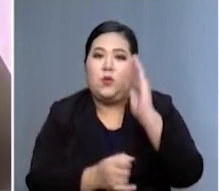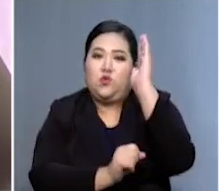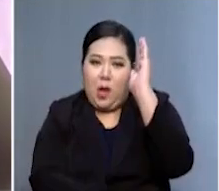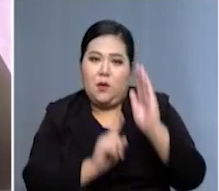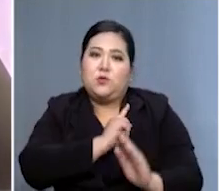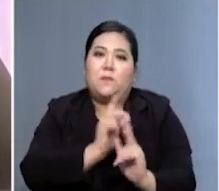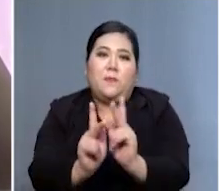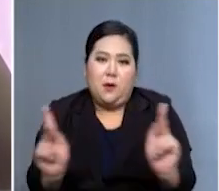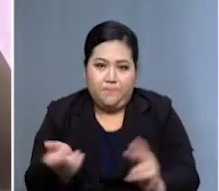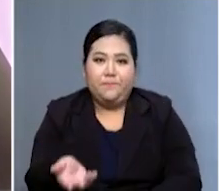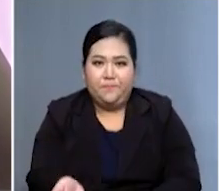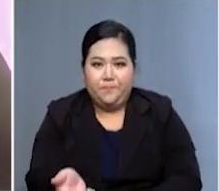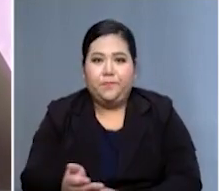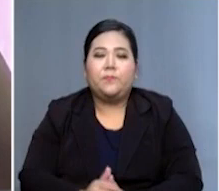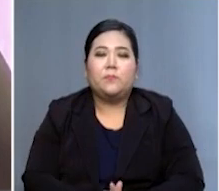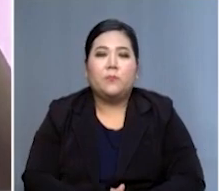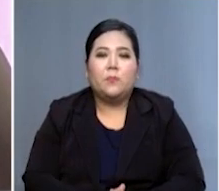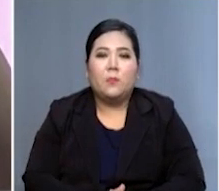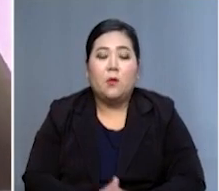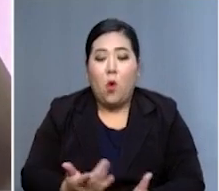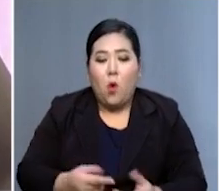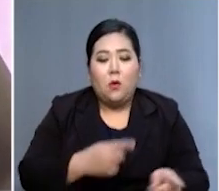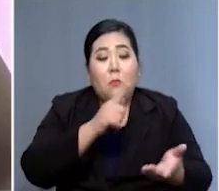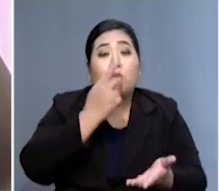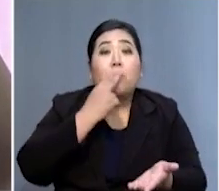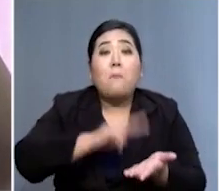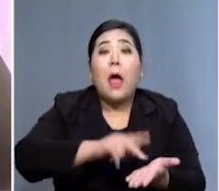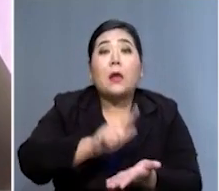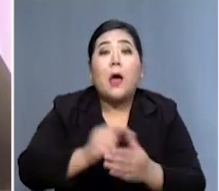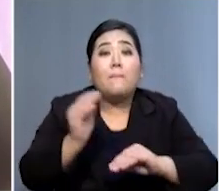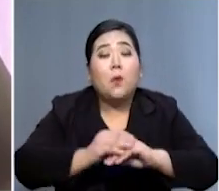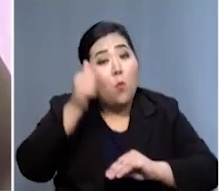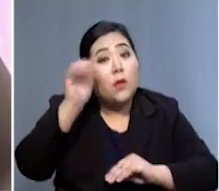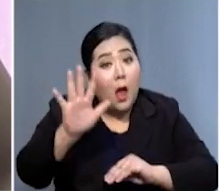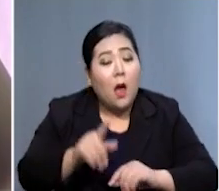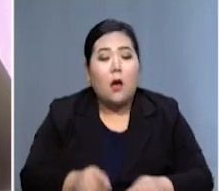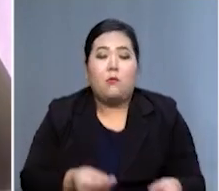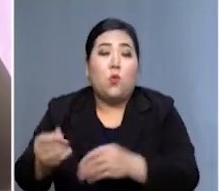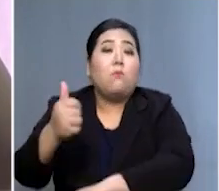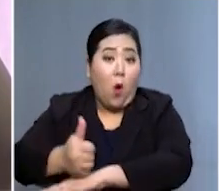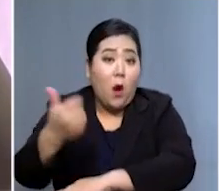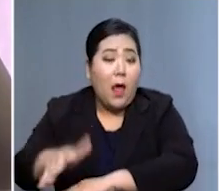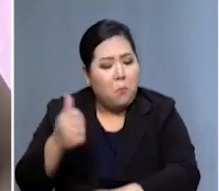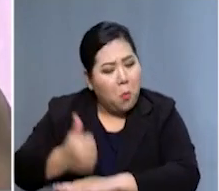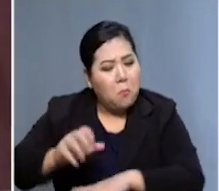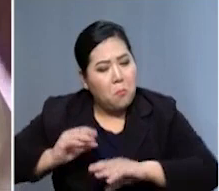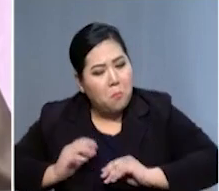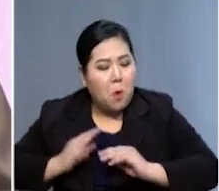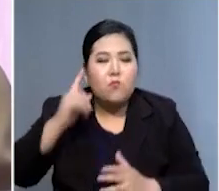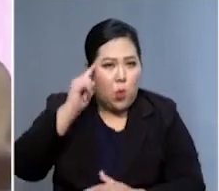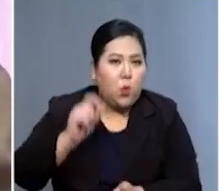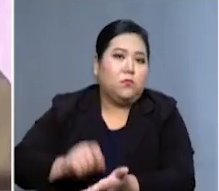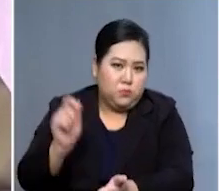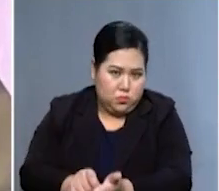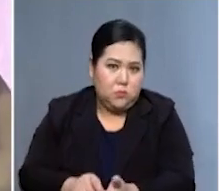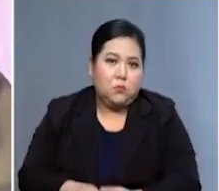เรื่อง วันนี้ส่งเนี่ยเดี๋ยวพอเสร็จตรงนี้ท่านผอ.ลงนามเสร็จก็จะเอาไปส่งศึกษาด้วยตัวเองเลยแต่คงต้องศึกษานอกจากรายงานเพื่อทราบไม่เหมือนโดยอื่นนะผมเลข